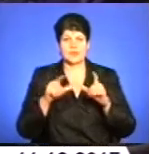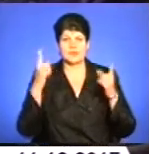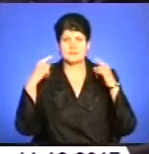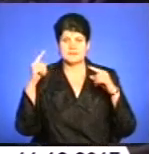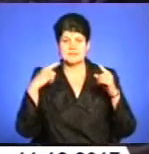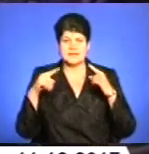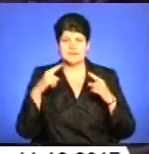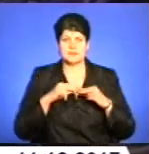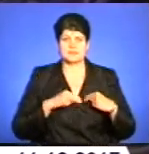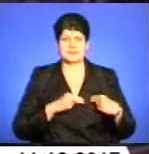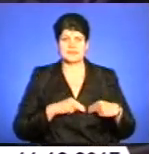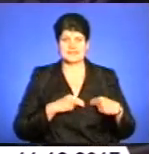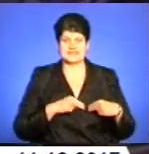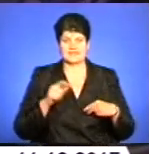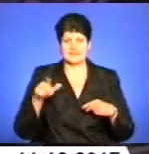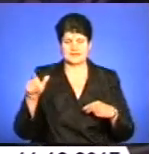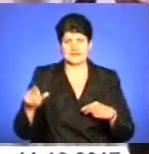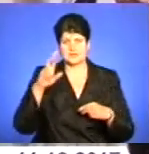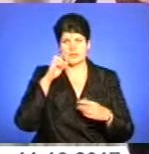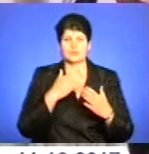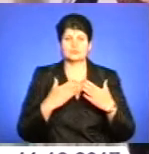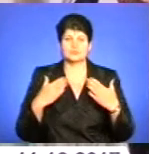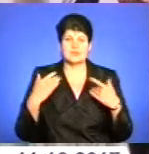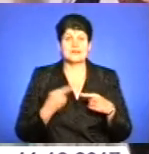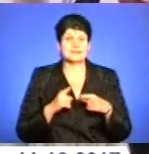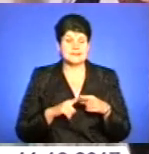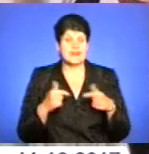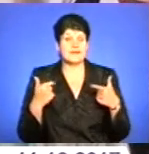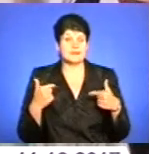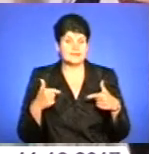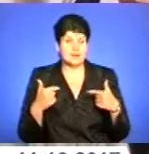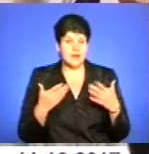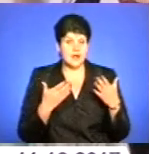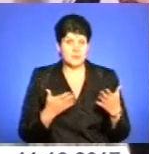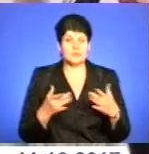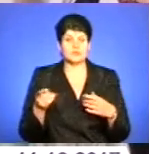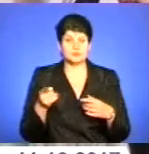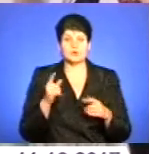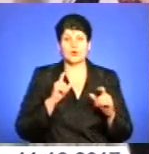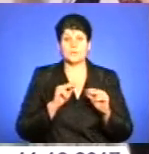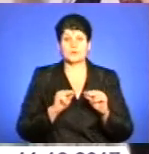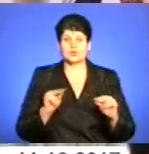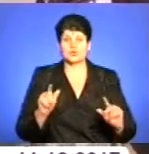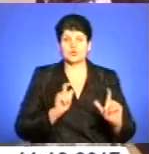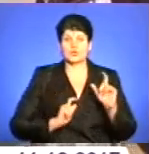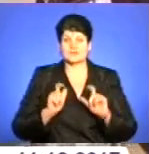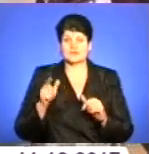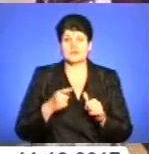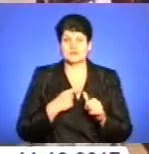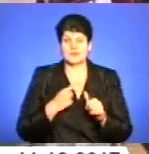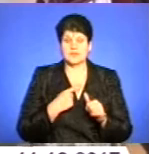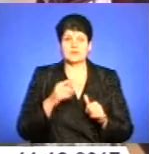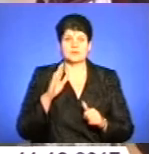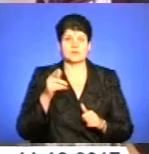краєзнавчого музею. Такий оригінальний екзамен студентам факультету мистецтв Тернопільського національного педагогічного університету імені Володимира